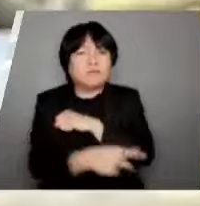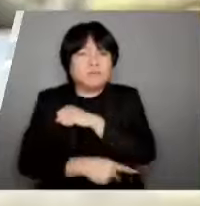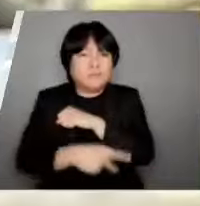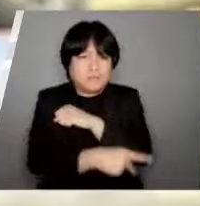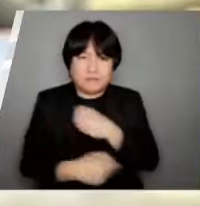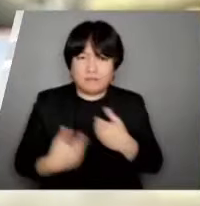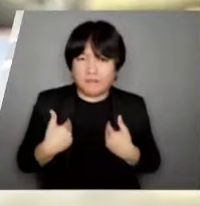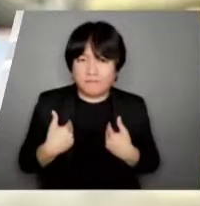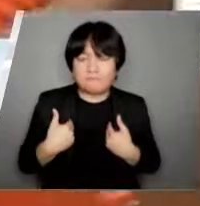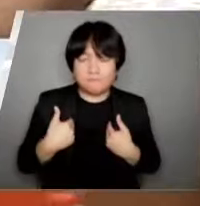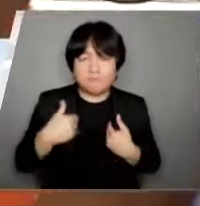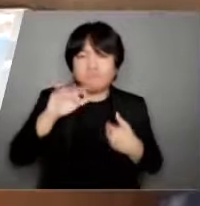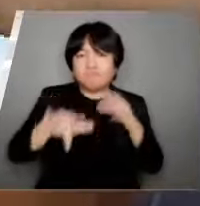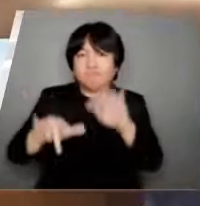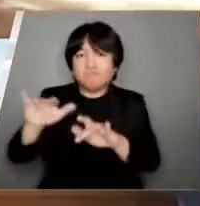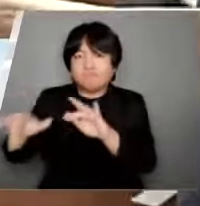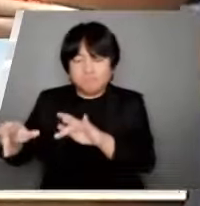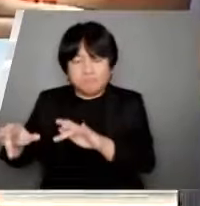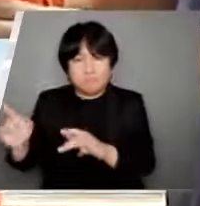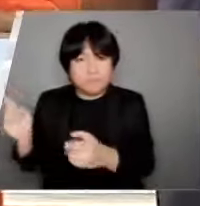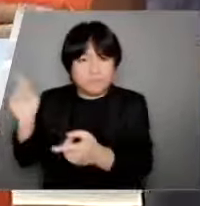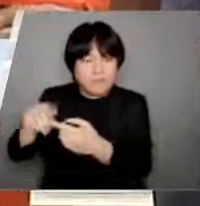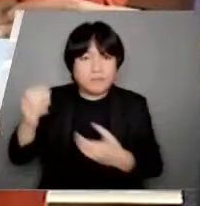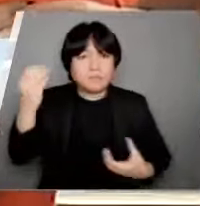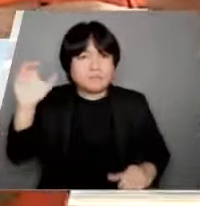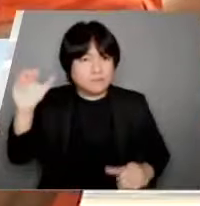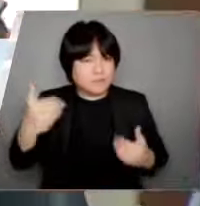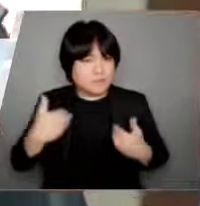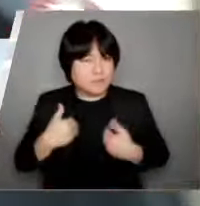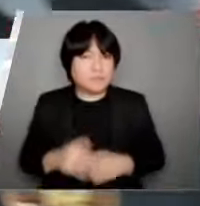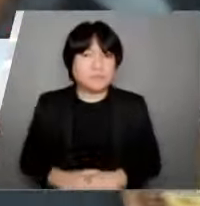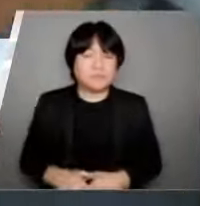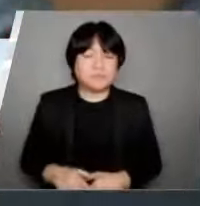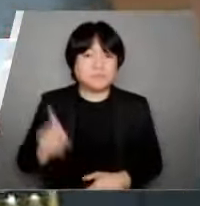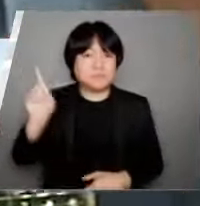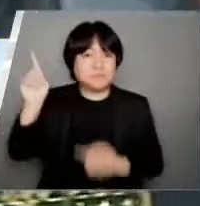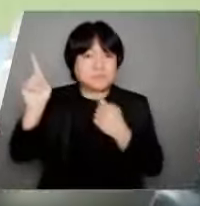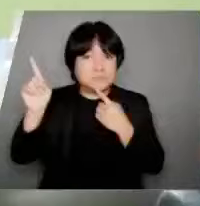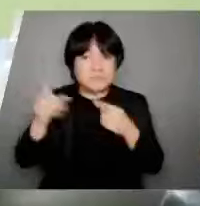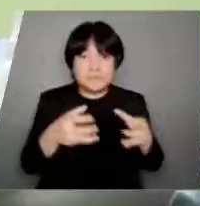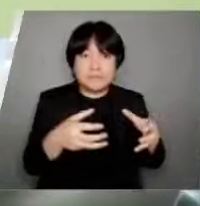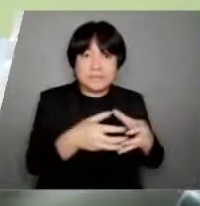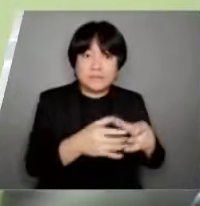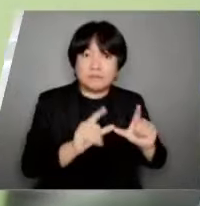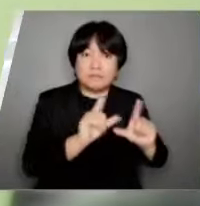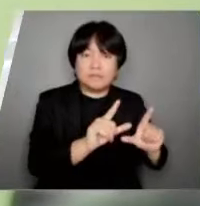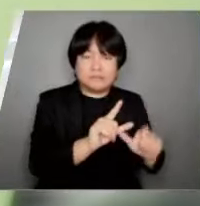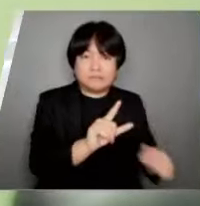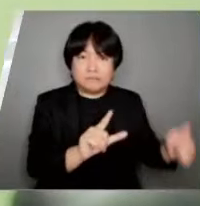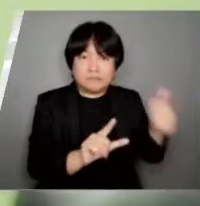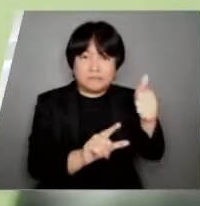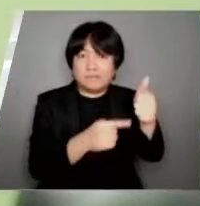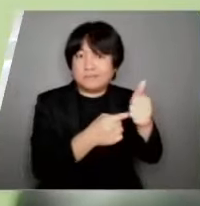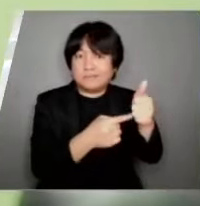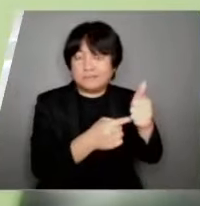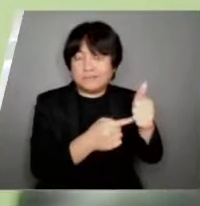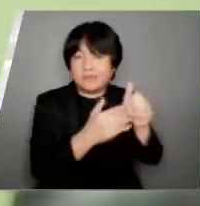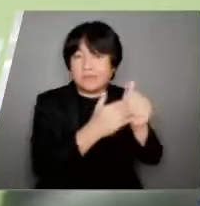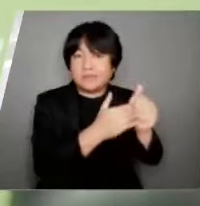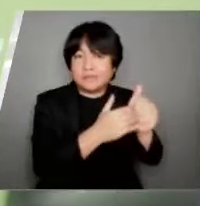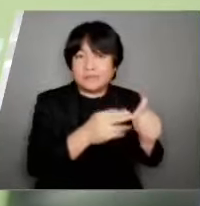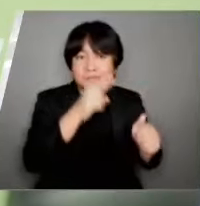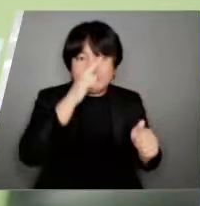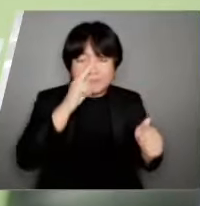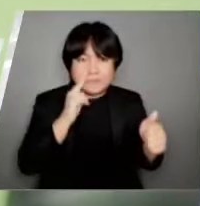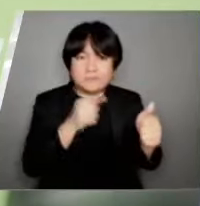hanggang Cordillera. Dati na raw may mga kaso ang mga suspect. Yung pinaka-leader nasa target list